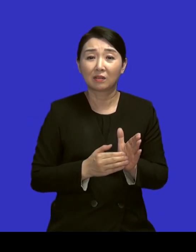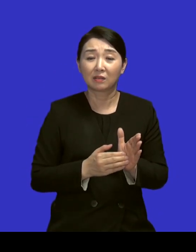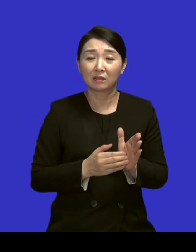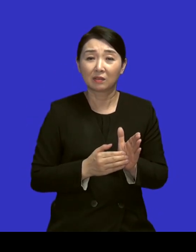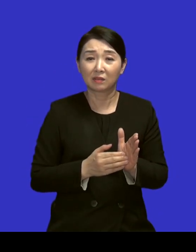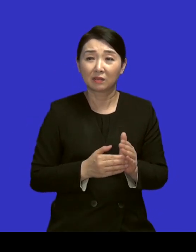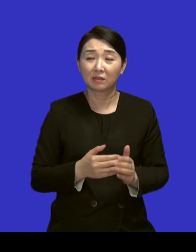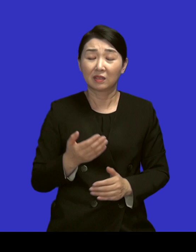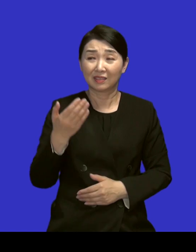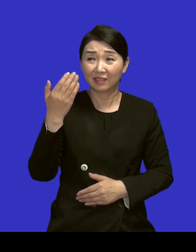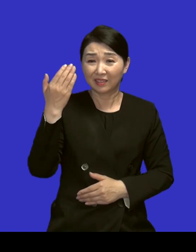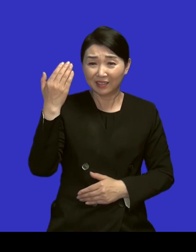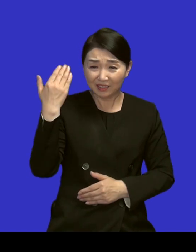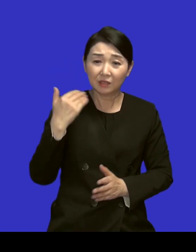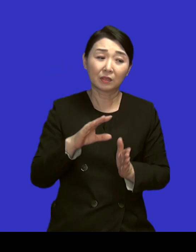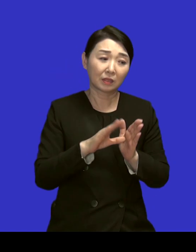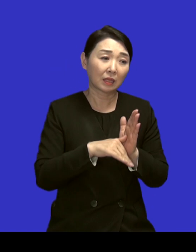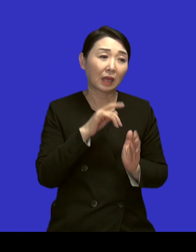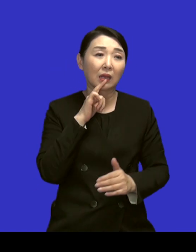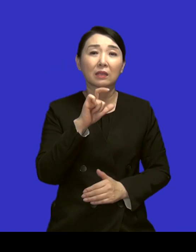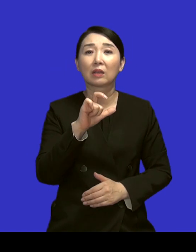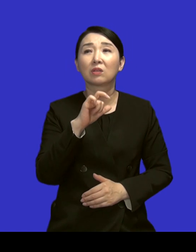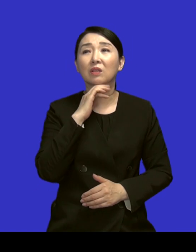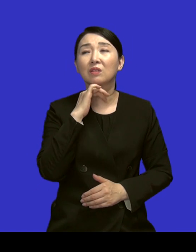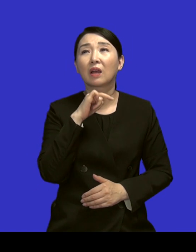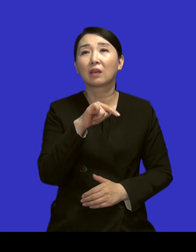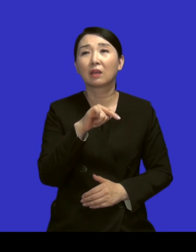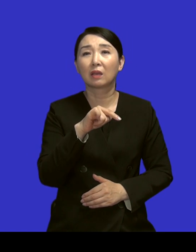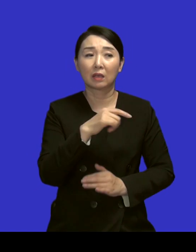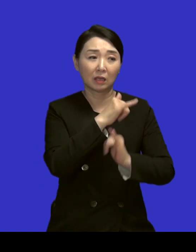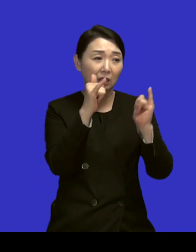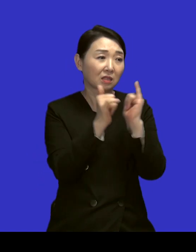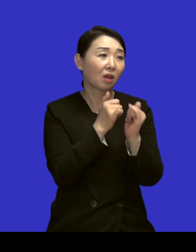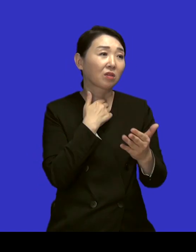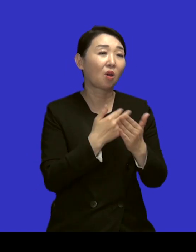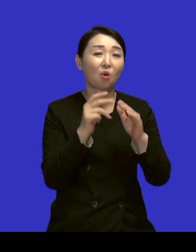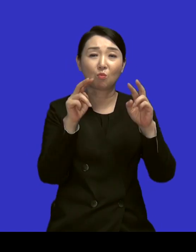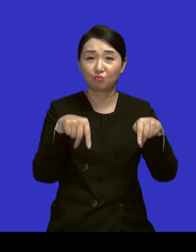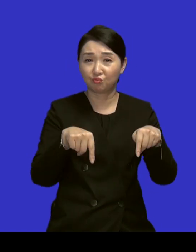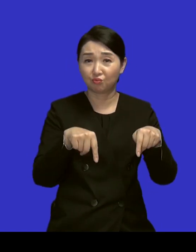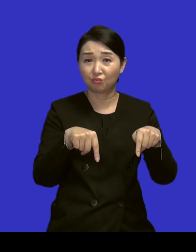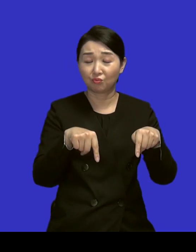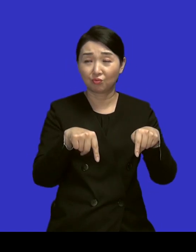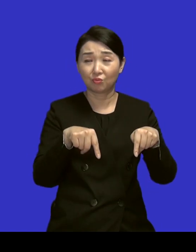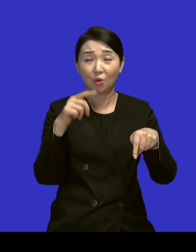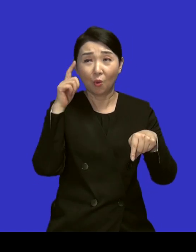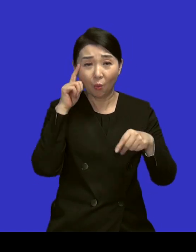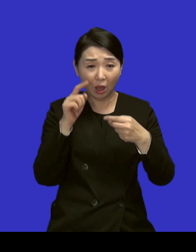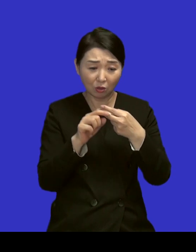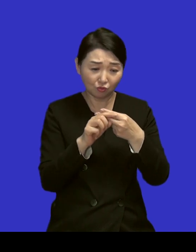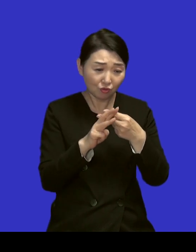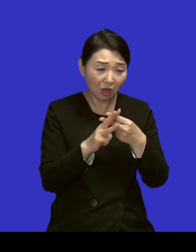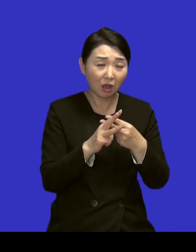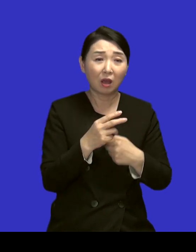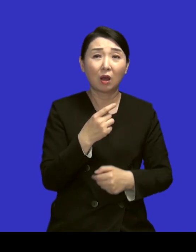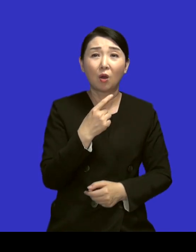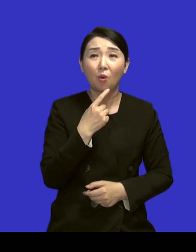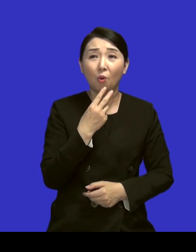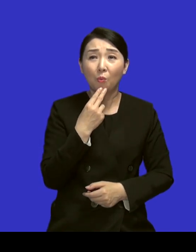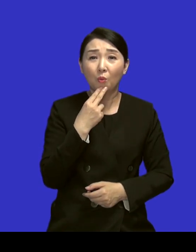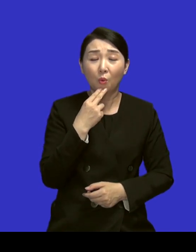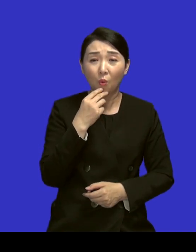때 15살짜리였던 저에게는 사회 경험이 아예 없잖아요. 그렇죠. 고등학교도 안 나왔었고 그냥 대학교 딱